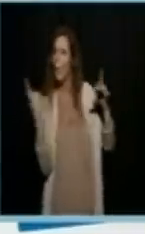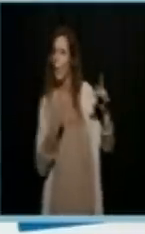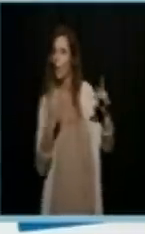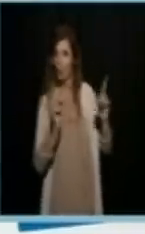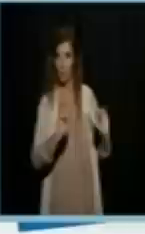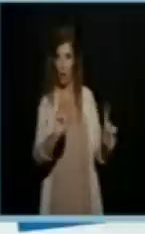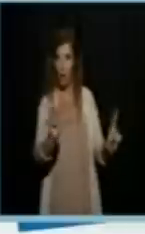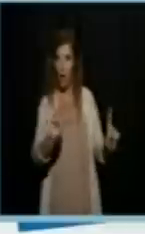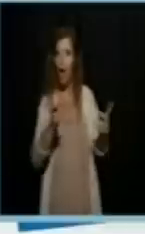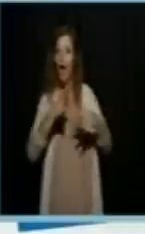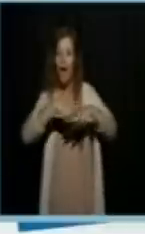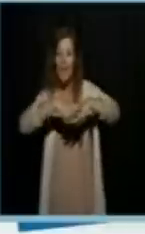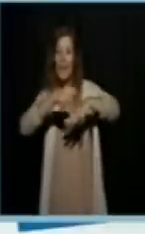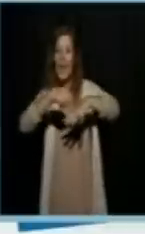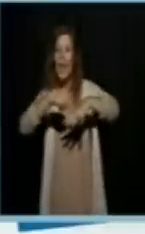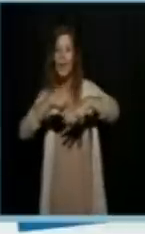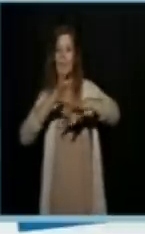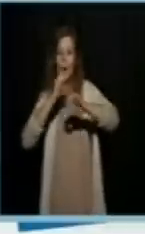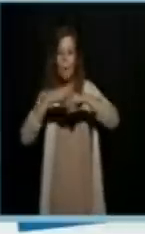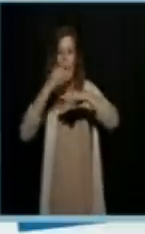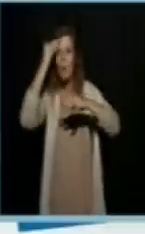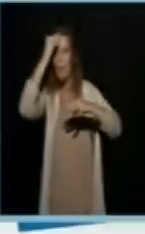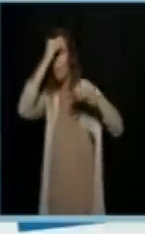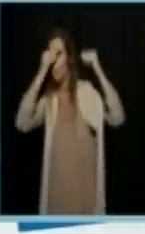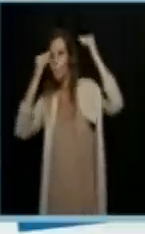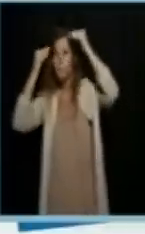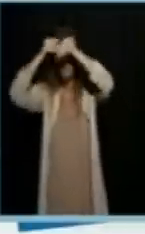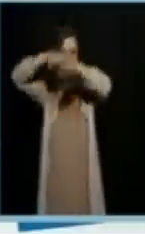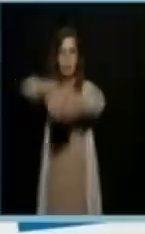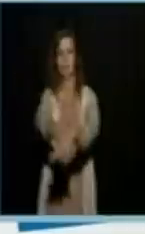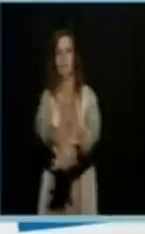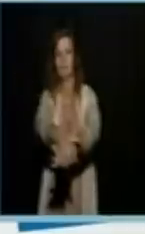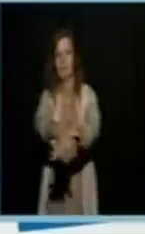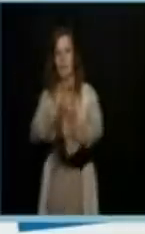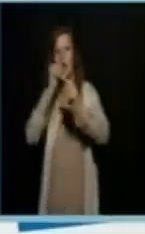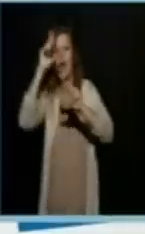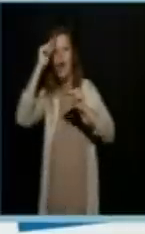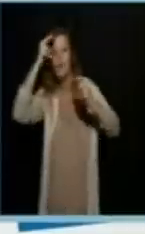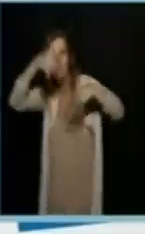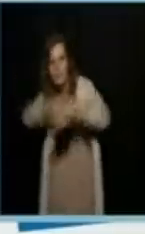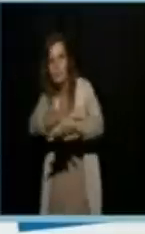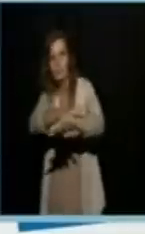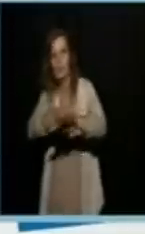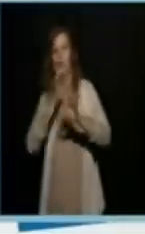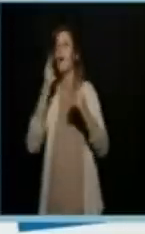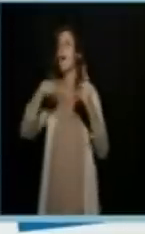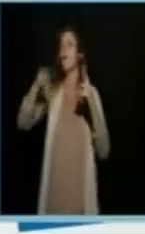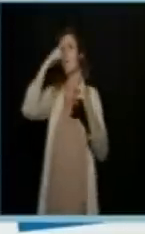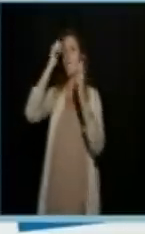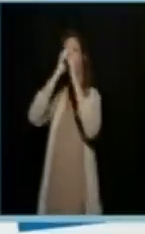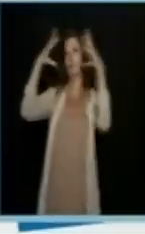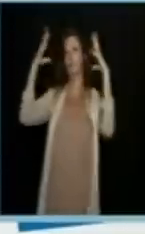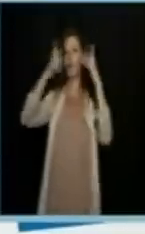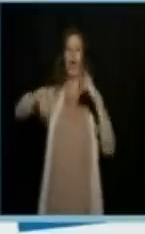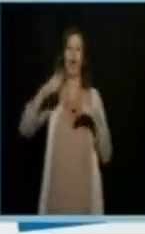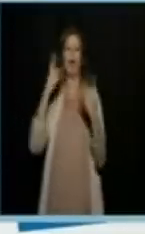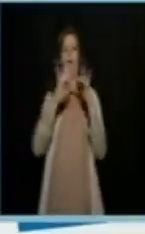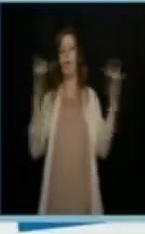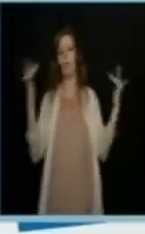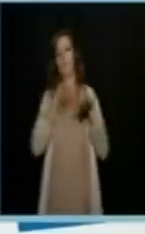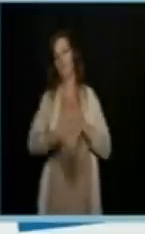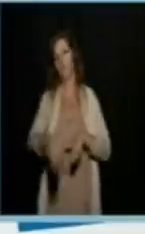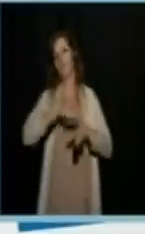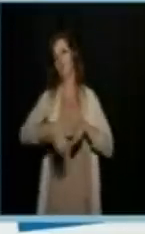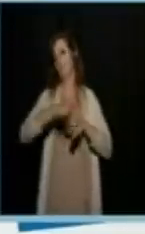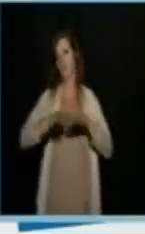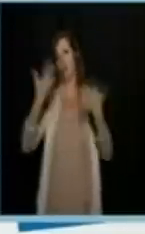parlo proprio di reti di pensiero, di conoscenza. Pensateci, noi tutti usiamo internet da sempre. Ma qual